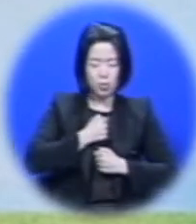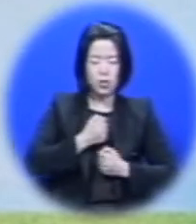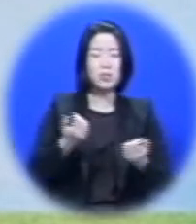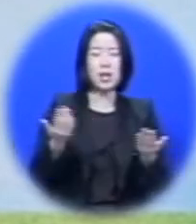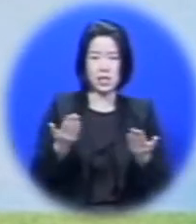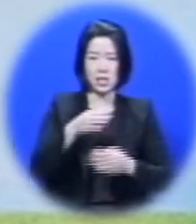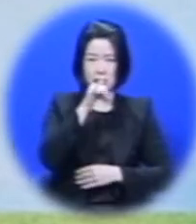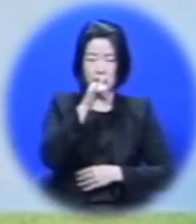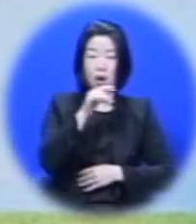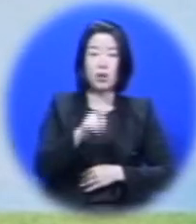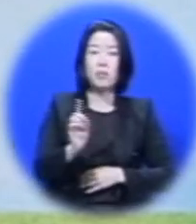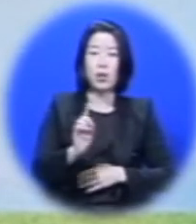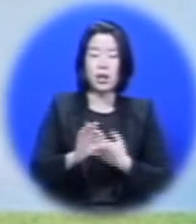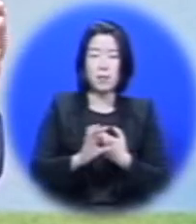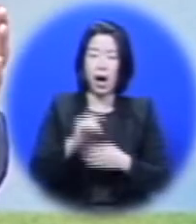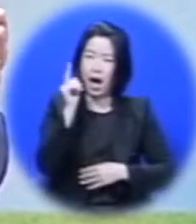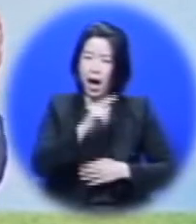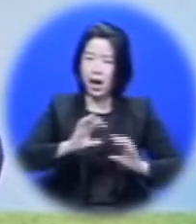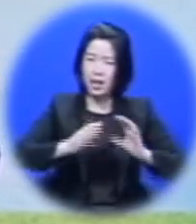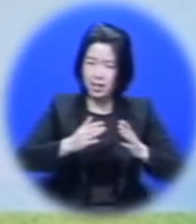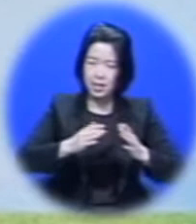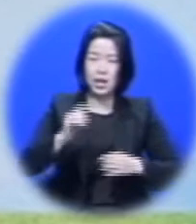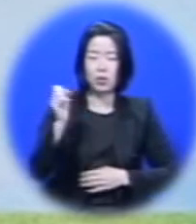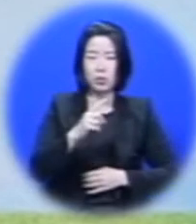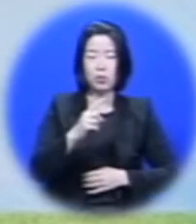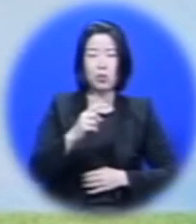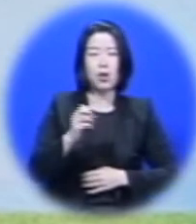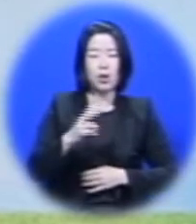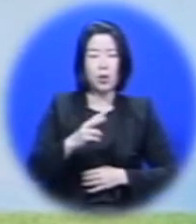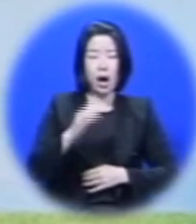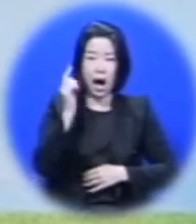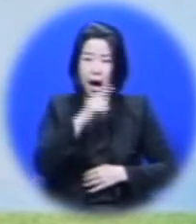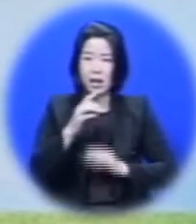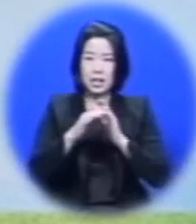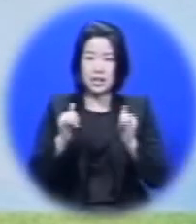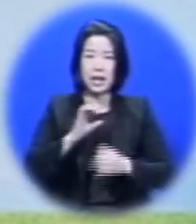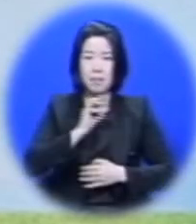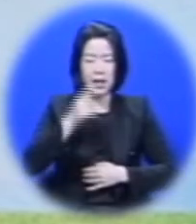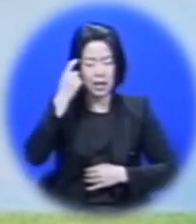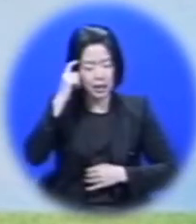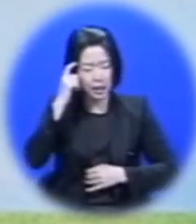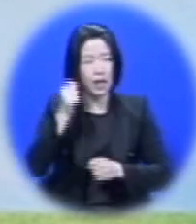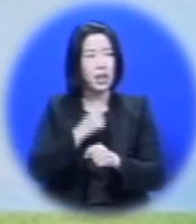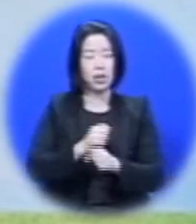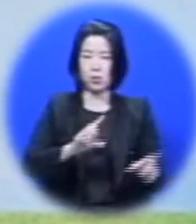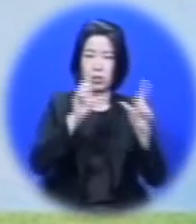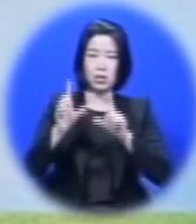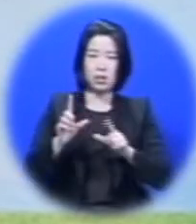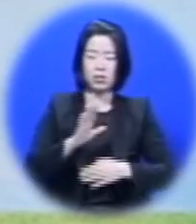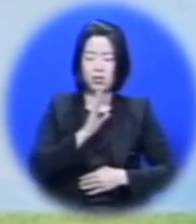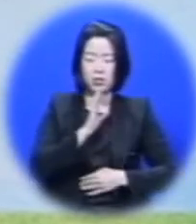것이 있는데, 그것은 악한 세상이나 악한 사람을 묵상하고 사는 것.